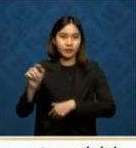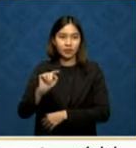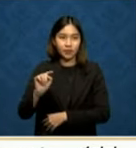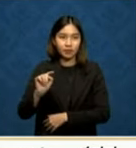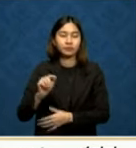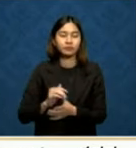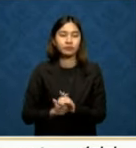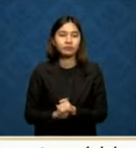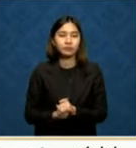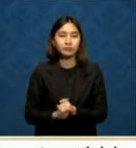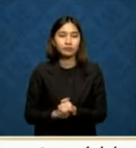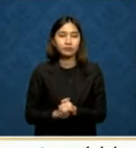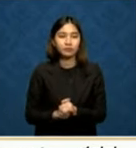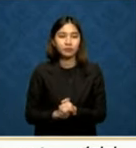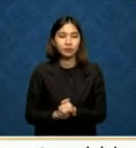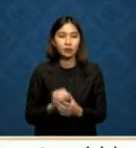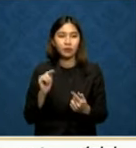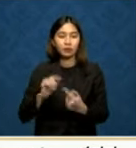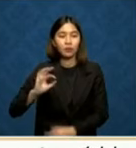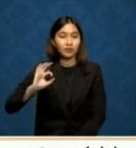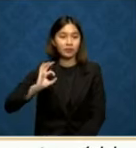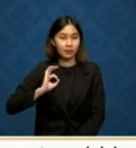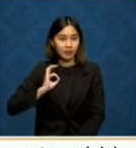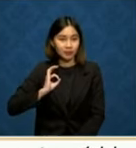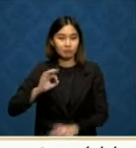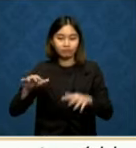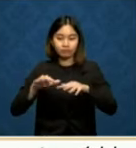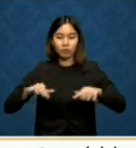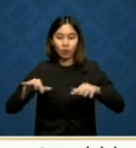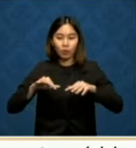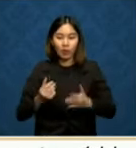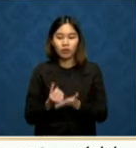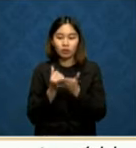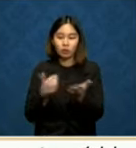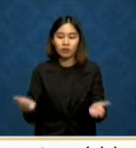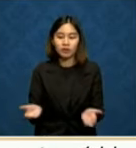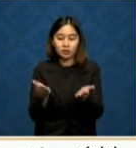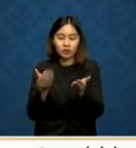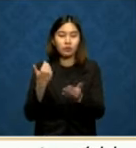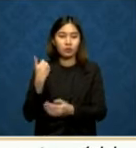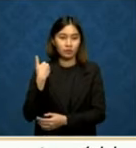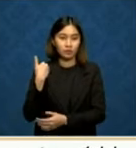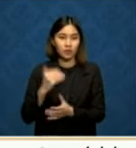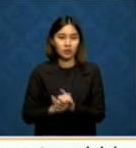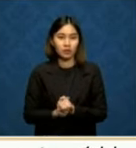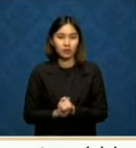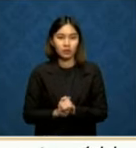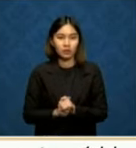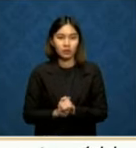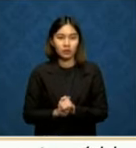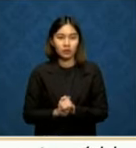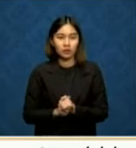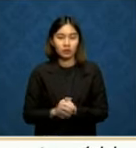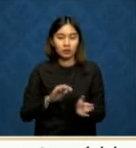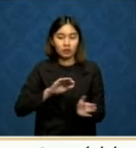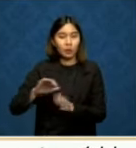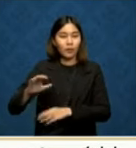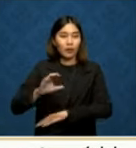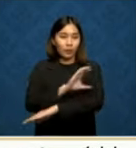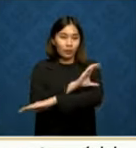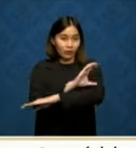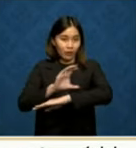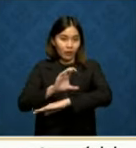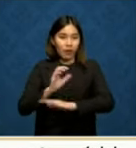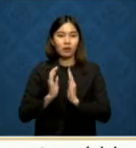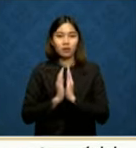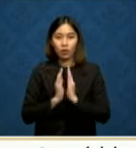ระดับหนึ่ะมีระดับสมาชิทั่วไป ที่เราให้การสัสนุนส่วนประเด็เรื่องรถไฟฟ้าีกต